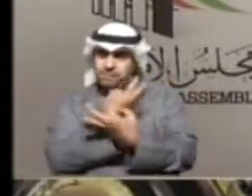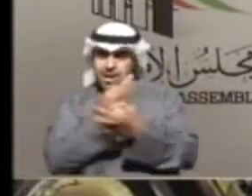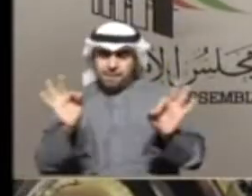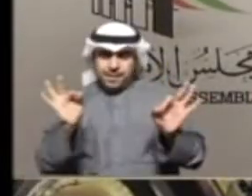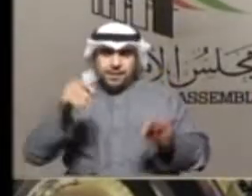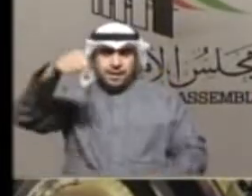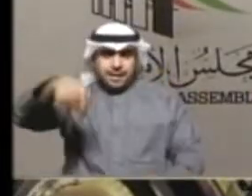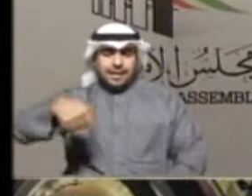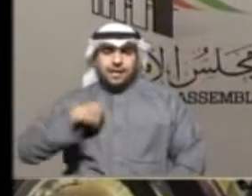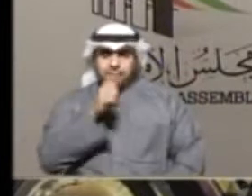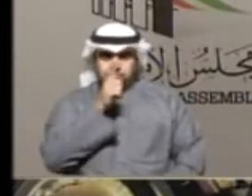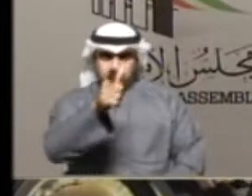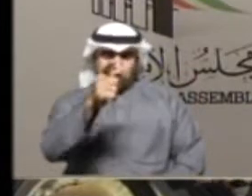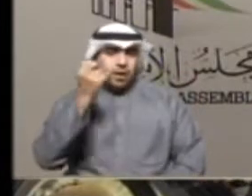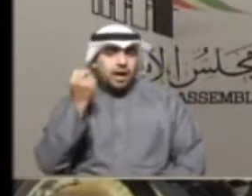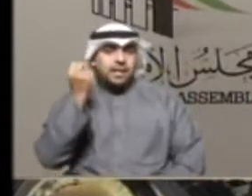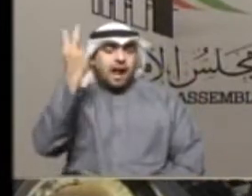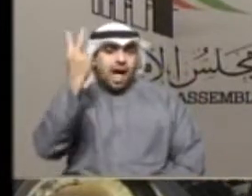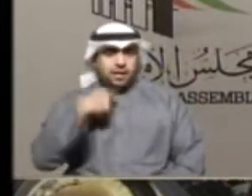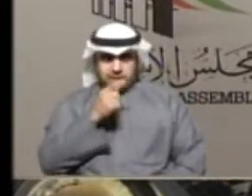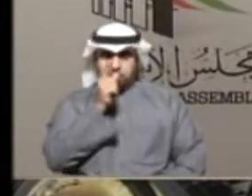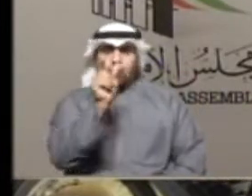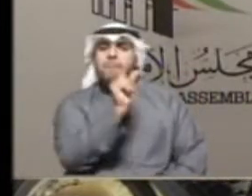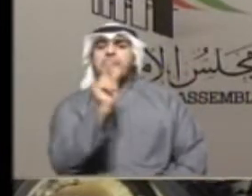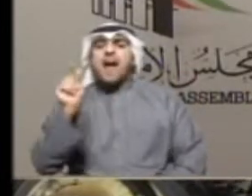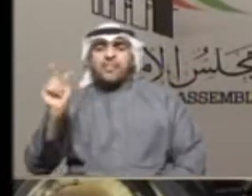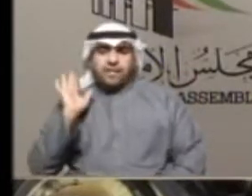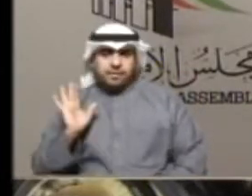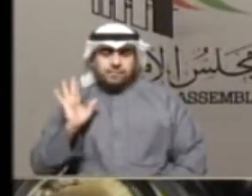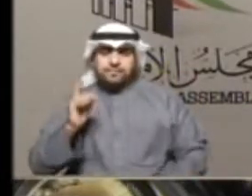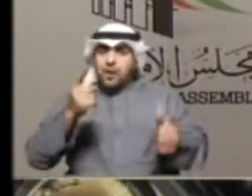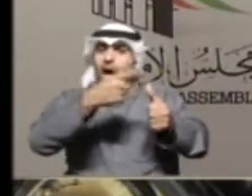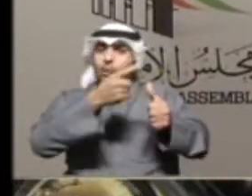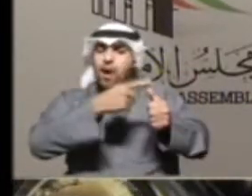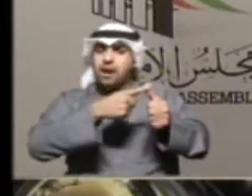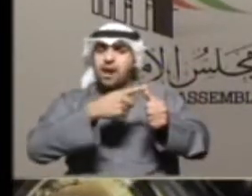ممكن ذكر بعض هذه الاقتراحات اللي تم مناقشتها، هي فتح فروع